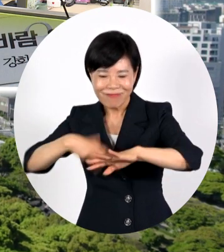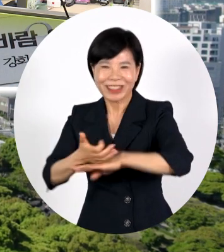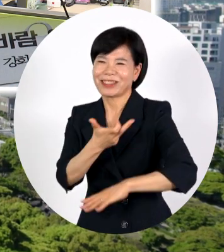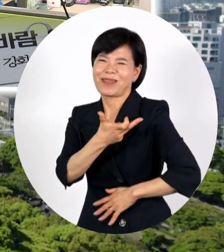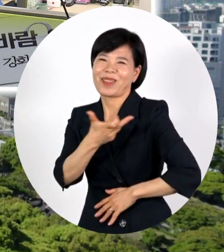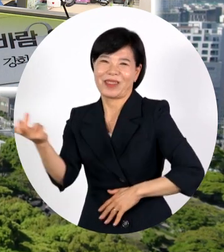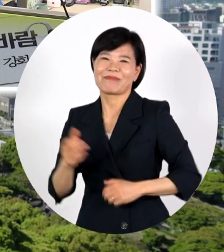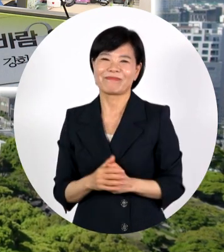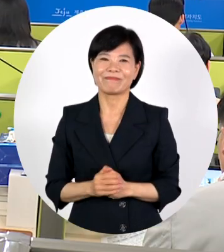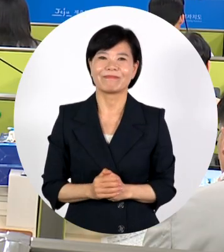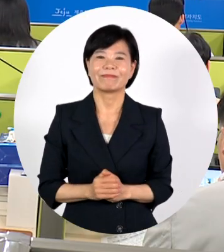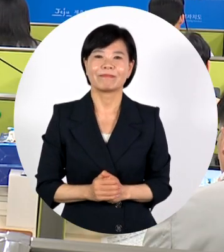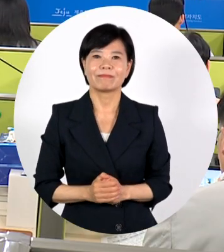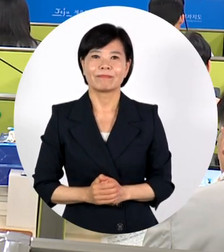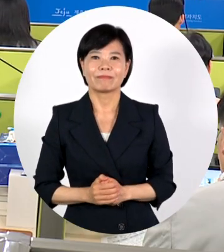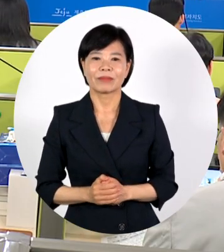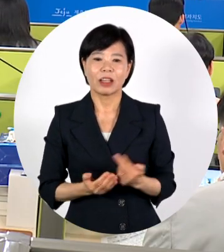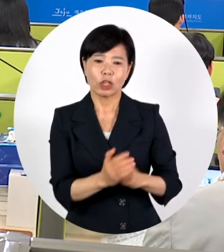대혁신에 나섰습니다.